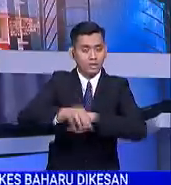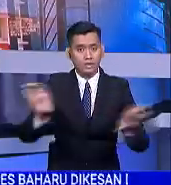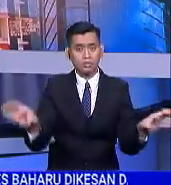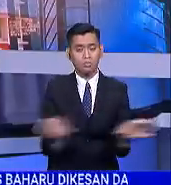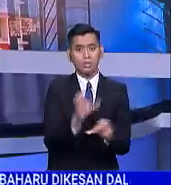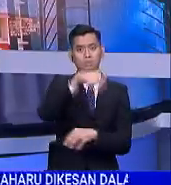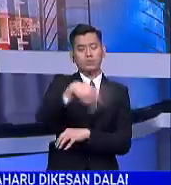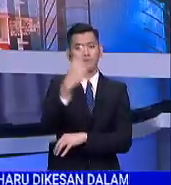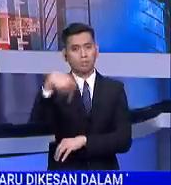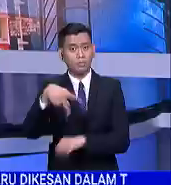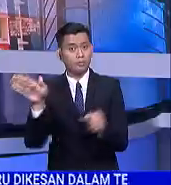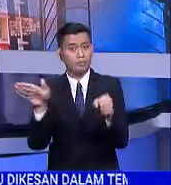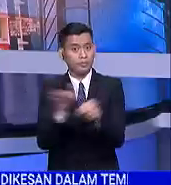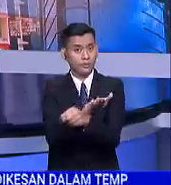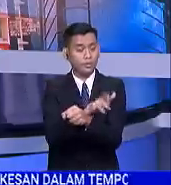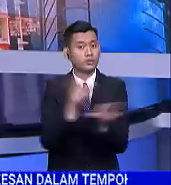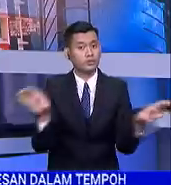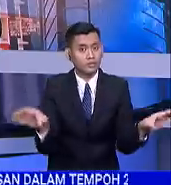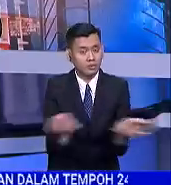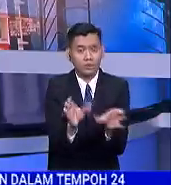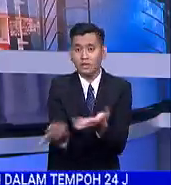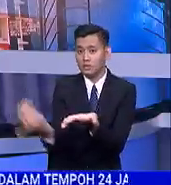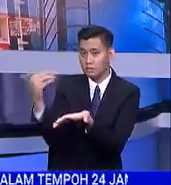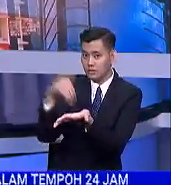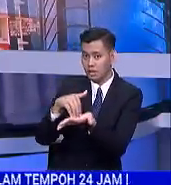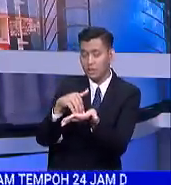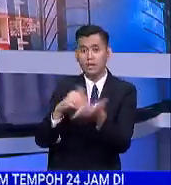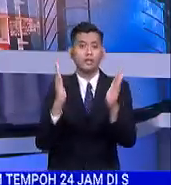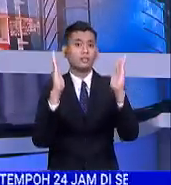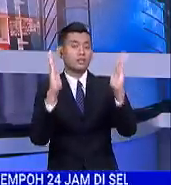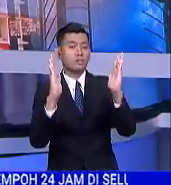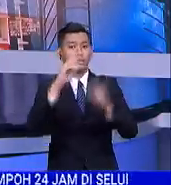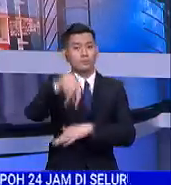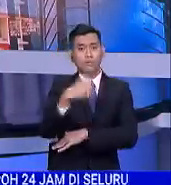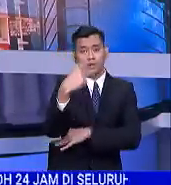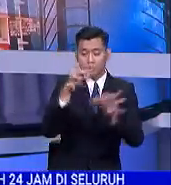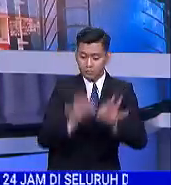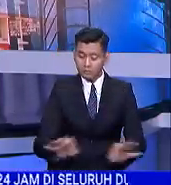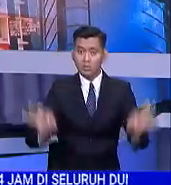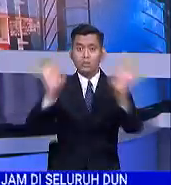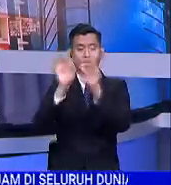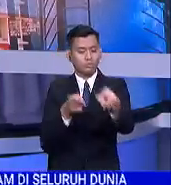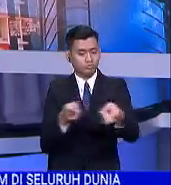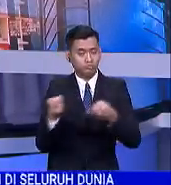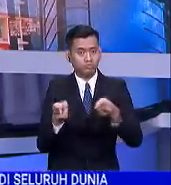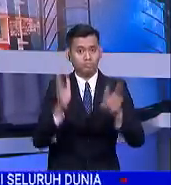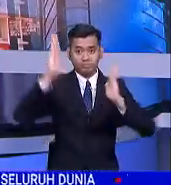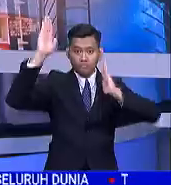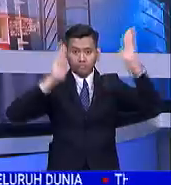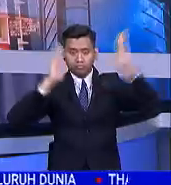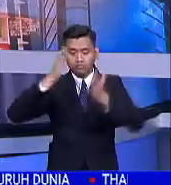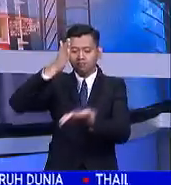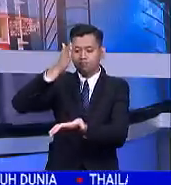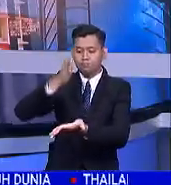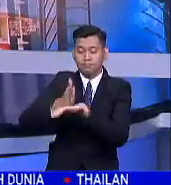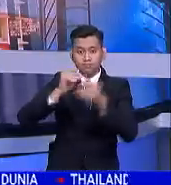Pergerakan PKP penuh dilaksanakan sekali lagi. Dan tempoh PKP kali ini begitu penting dalam usaha negara kita untuk